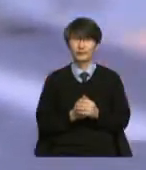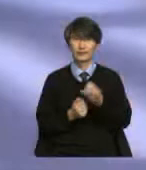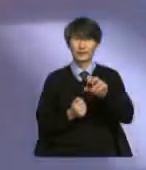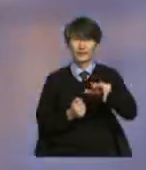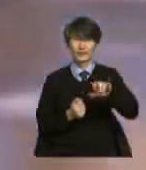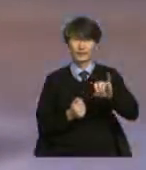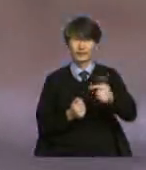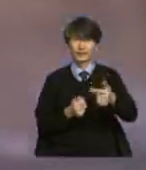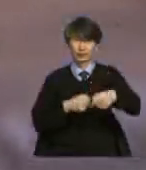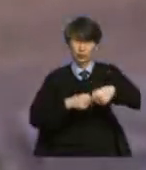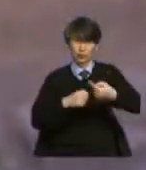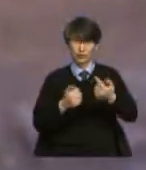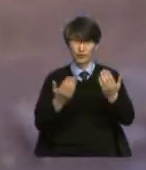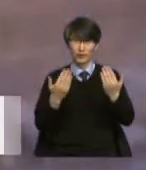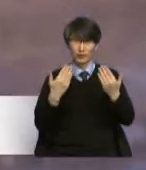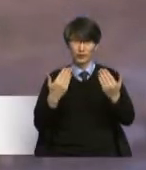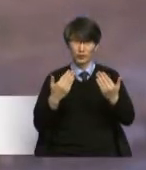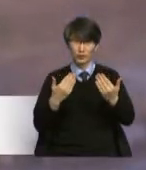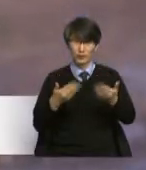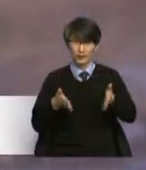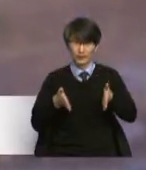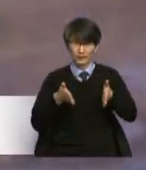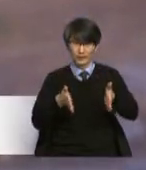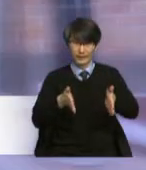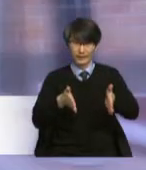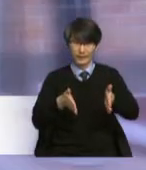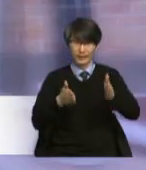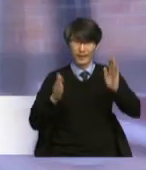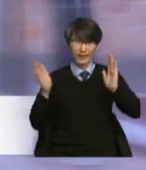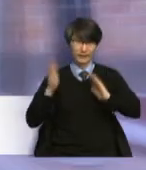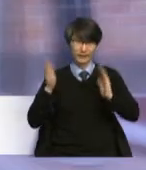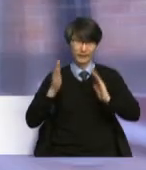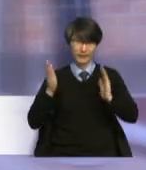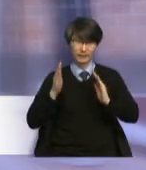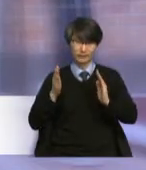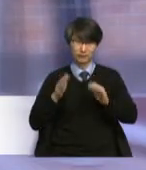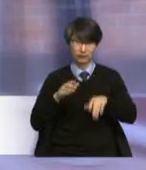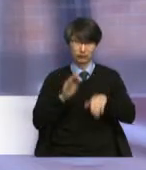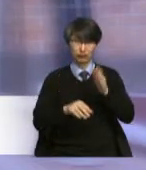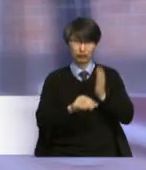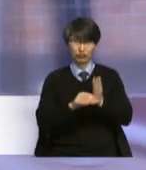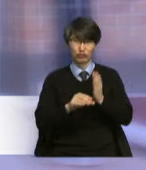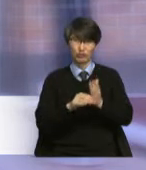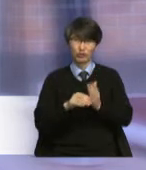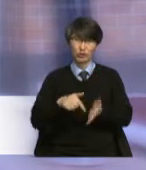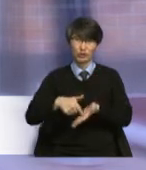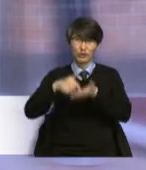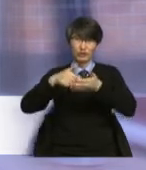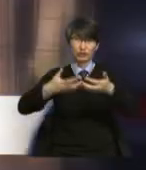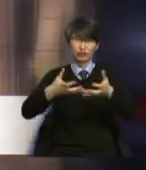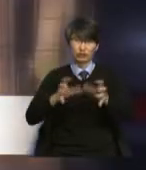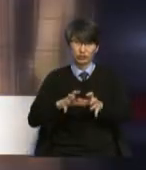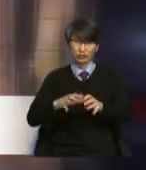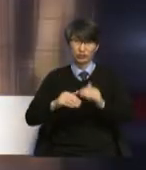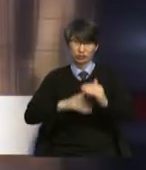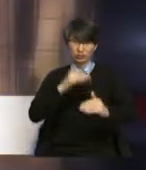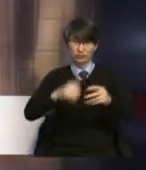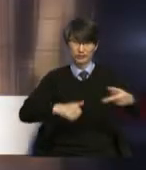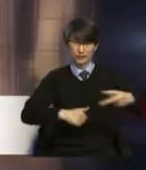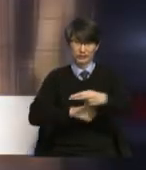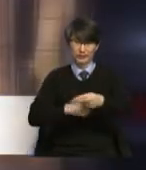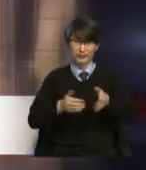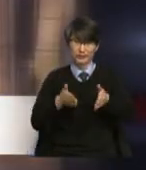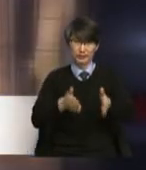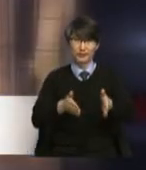양진초 중학생들이 통학로로 이용하는 길입니다. 광진구는 지난해 11월 보도와 계단으로 인해 단절된 이